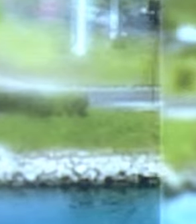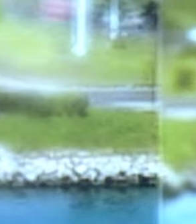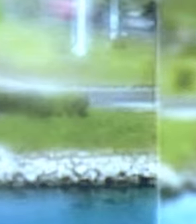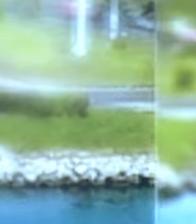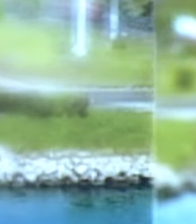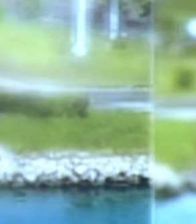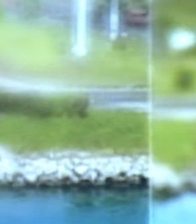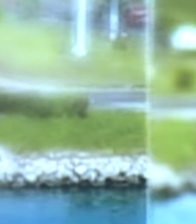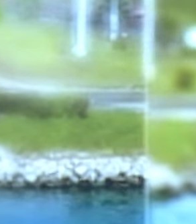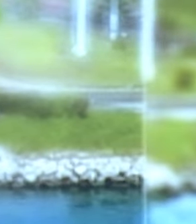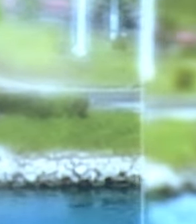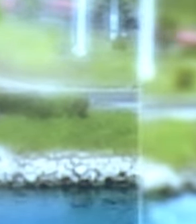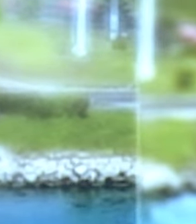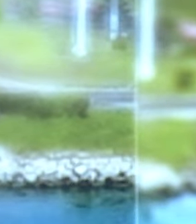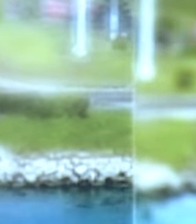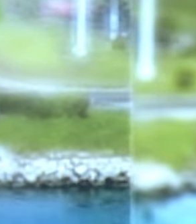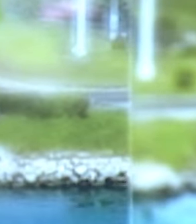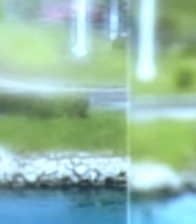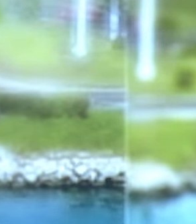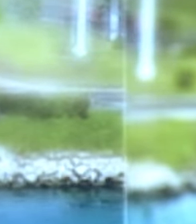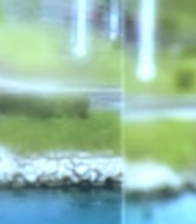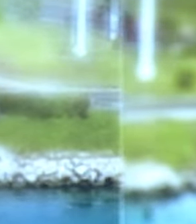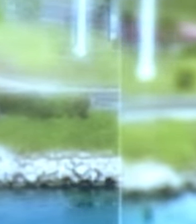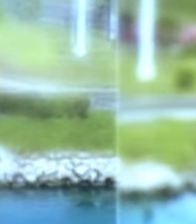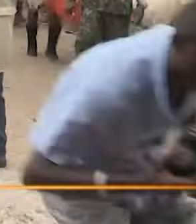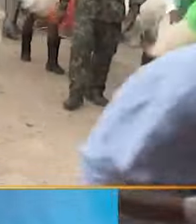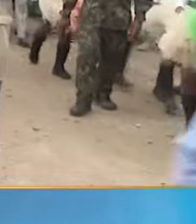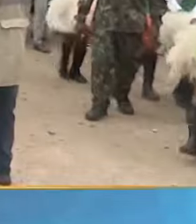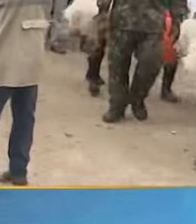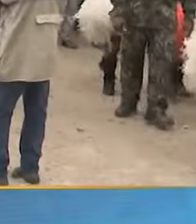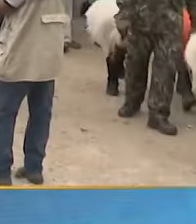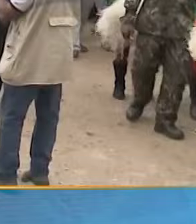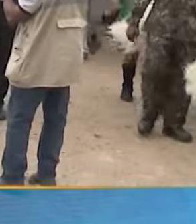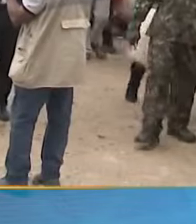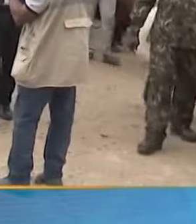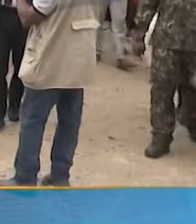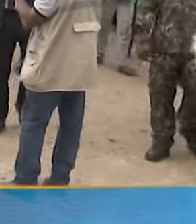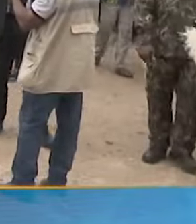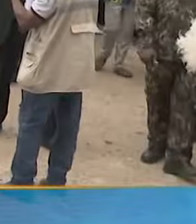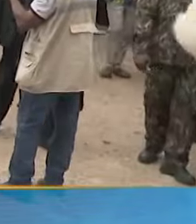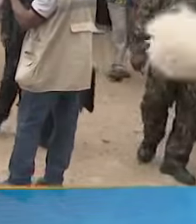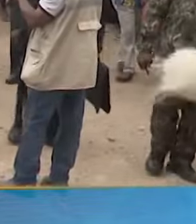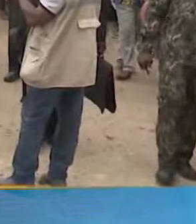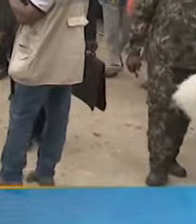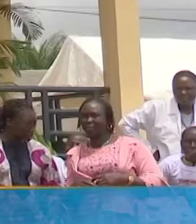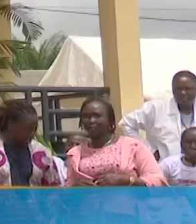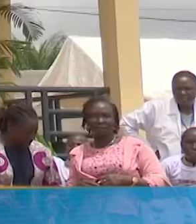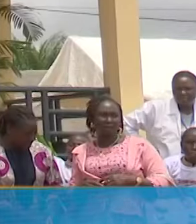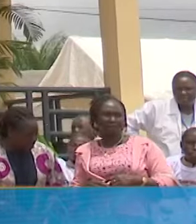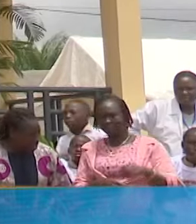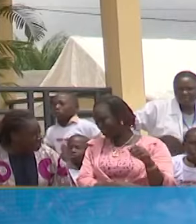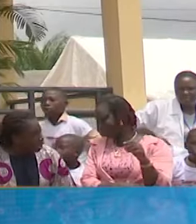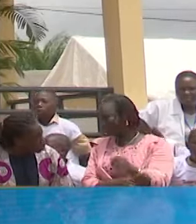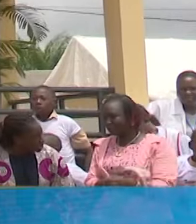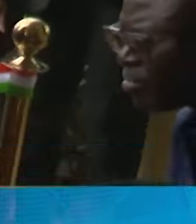sur RTI. Ah, madame, monsieur, bonjour, le sommaire de ce journal. Le programme de distribution des kits scolaires lancé dans